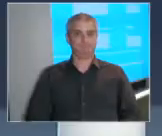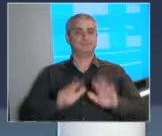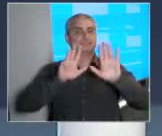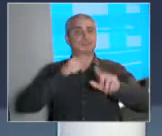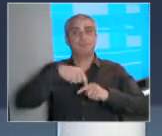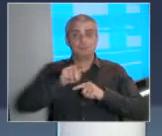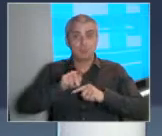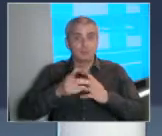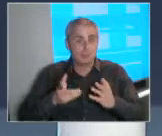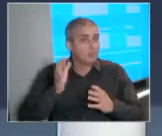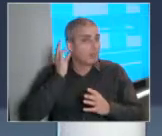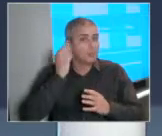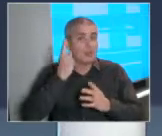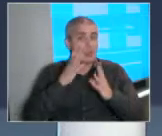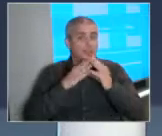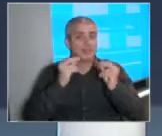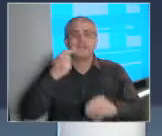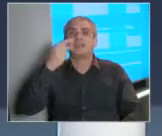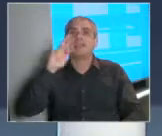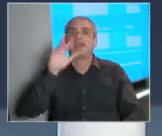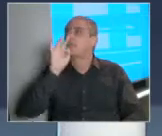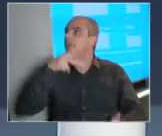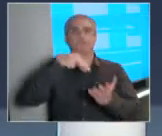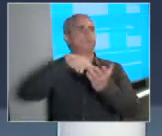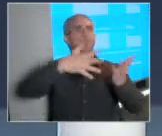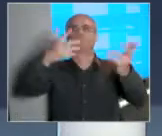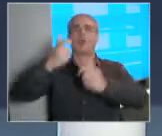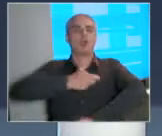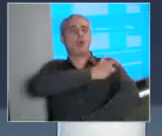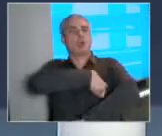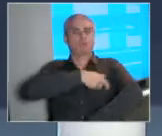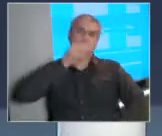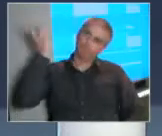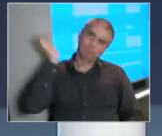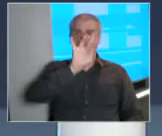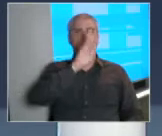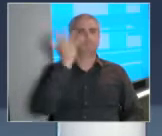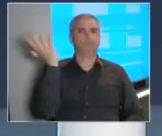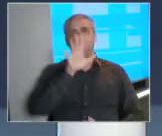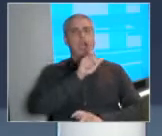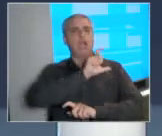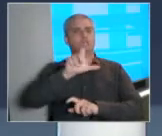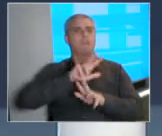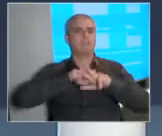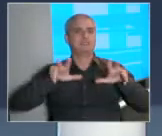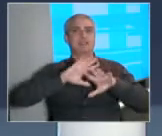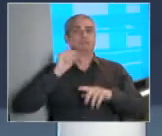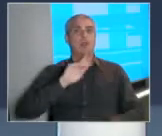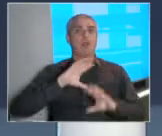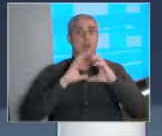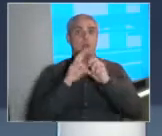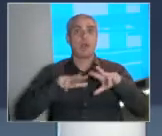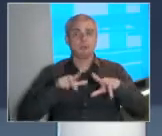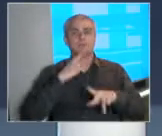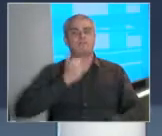בספטמבר השנה נעמדה ילדה אחת בשם גרטה מול מנהיגי העולם באום, והטיחה בהם האשמות על מצבו הסביבתי של כדור הארץ, והעובדה